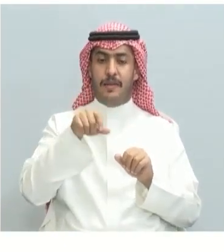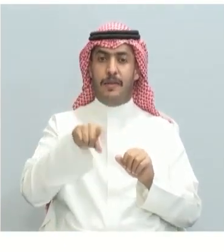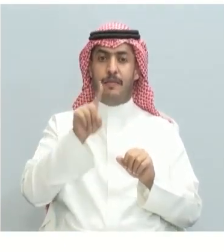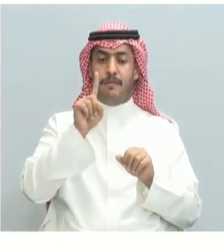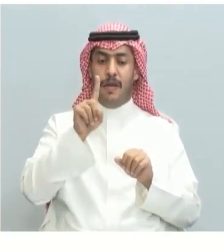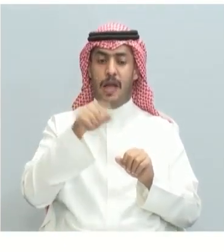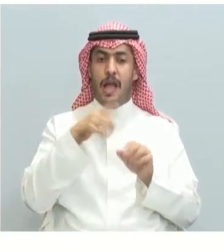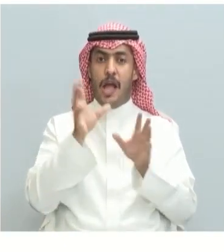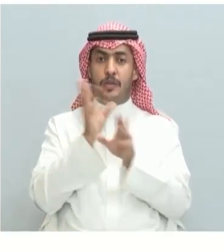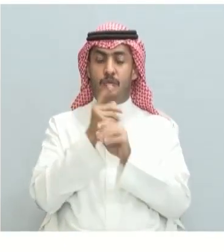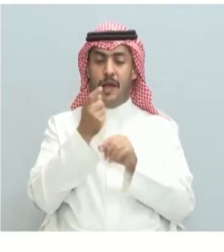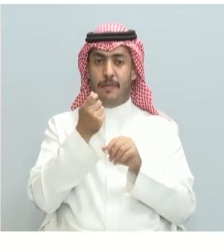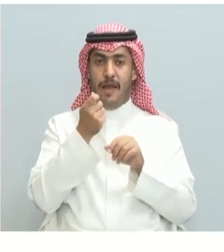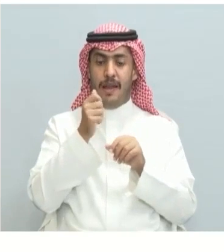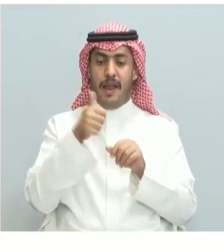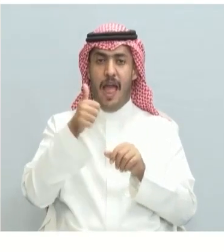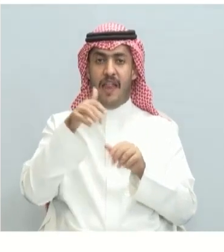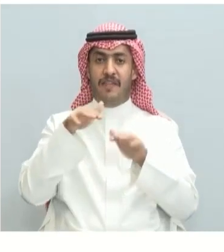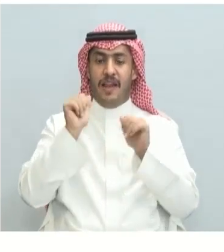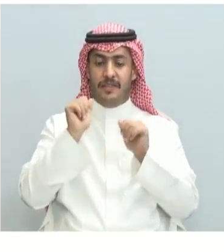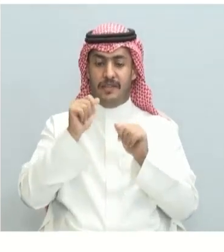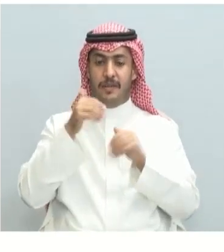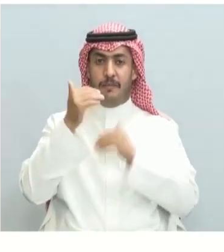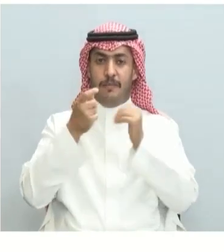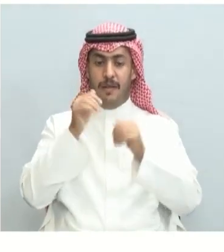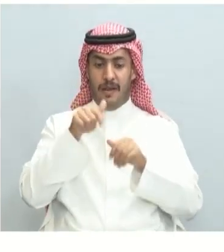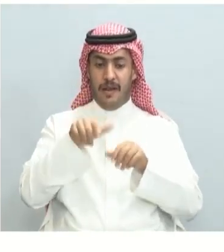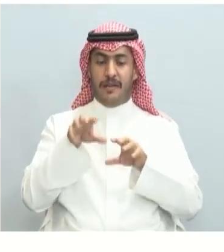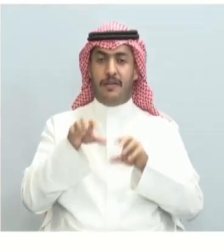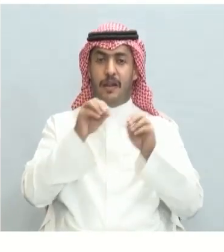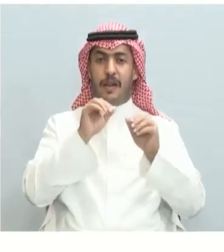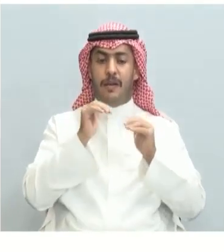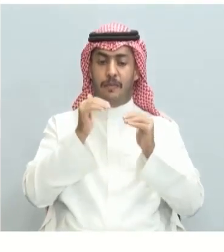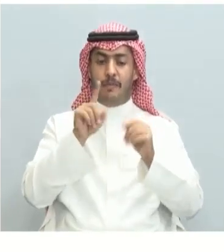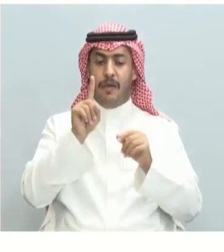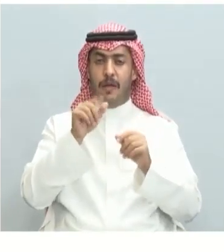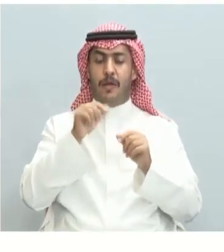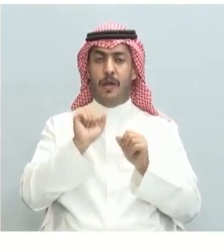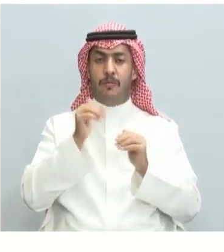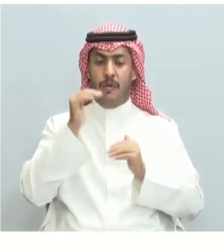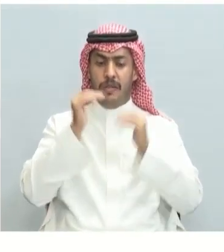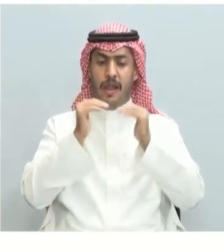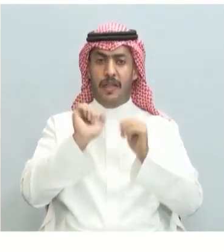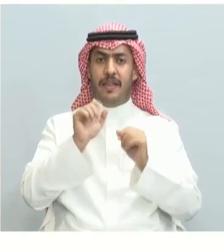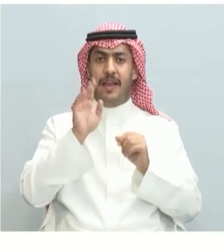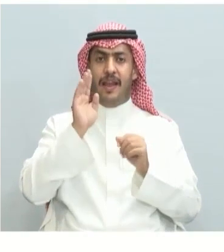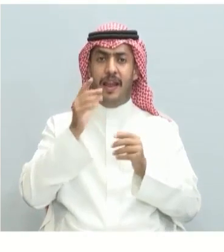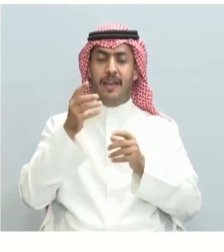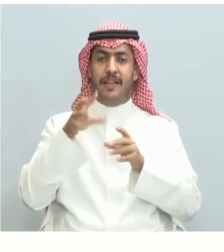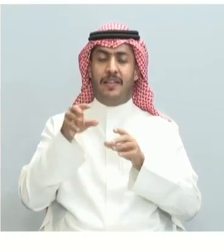في الاسواق الماليه انتهينا من دور المال اليوم باذن الله تعالى ننتقل الى باء وهو دور معدلات العائد